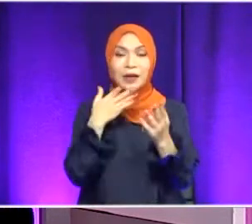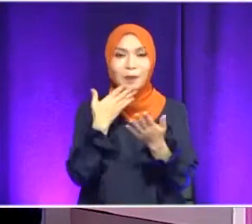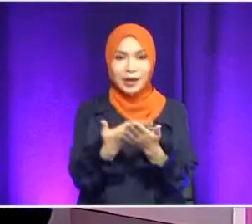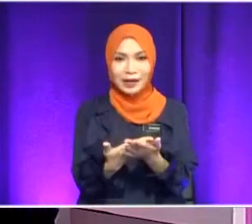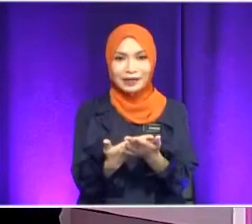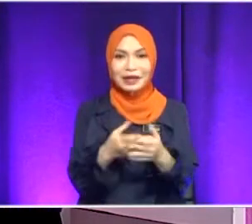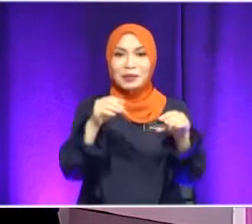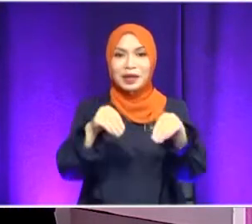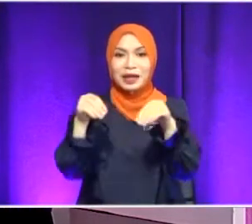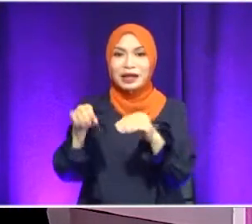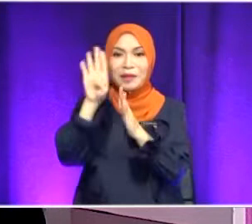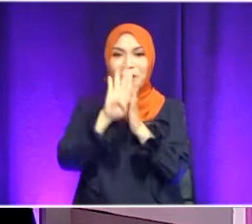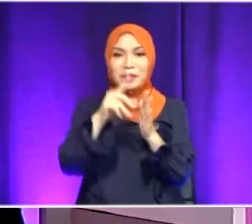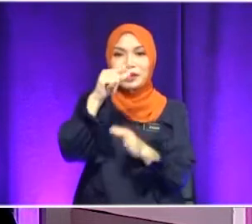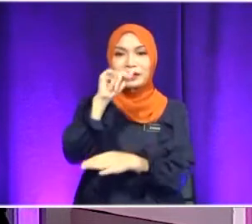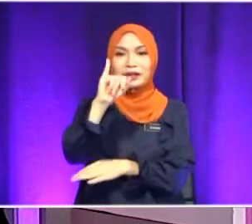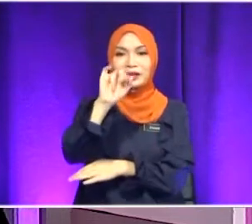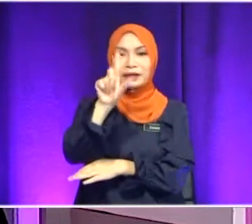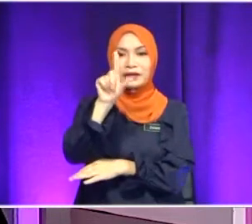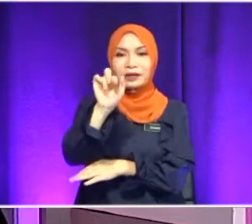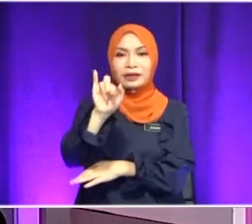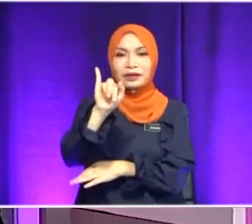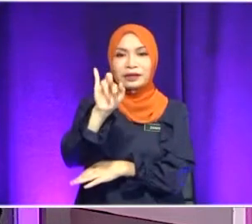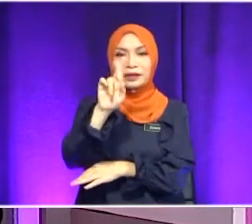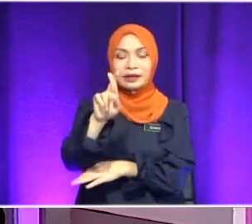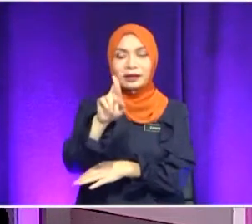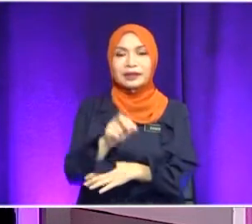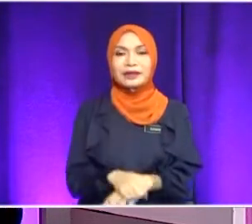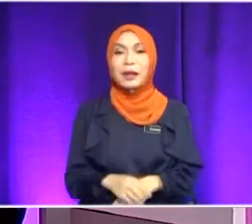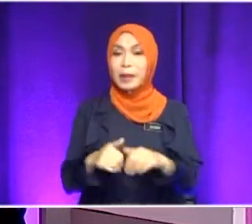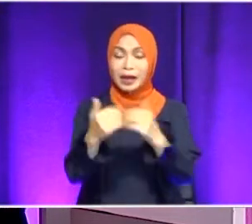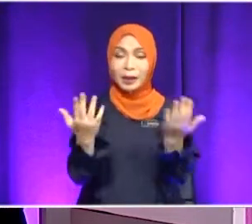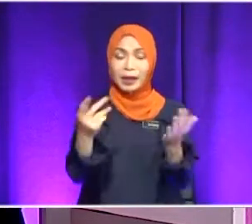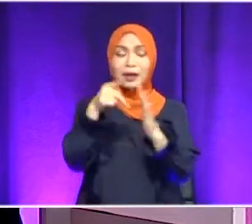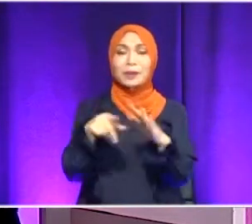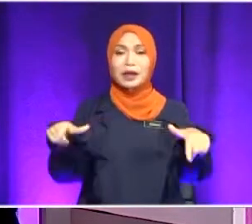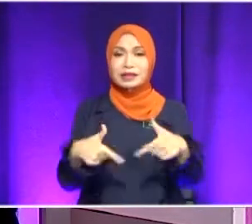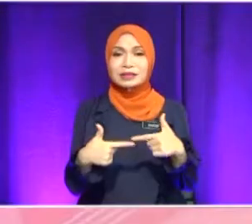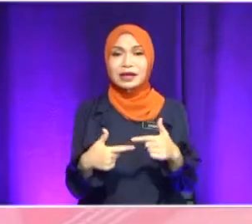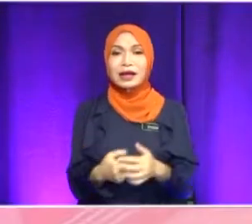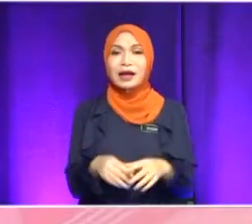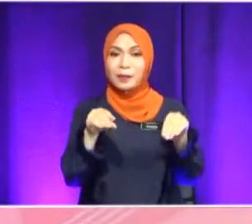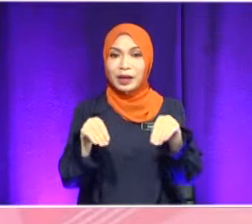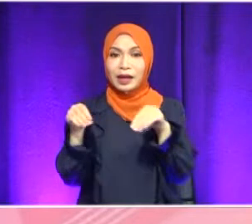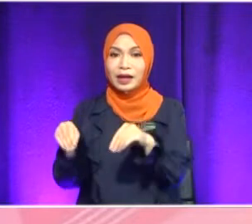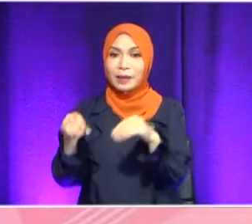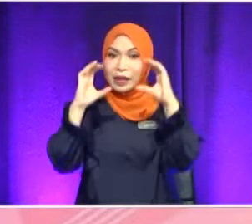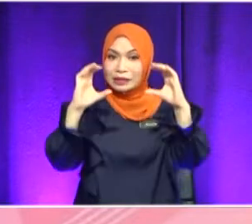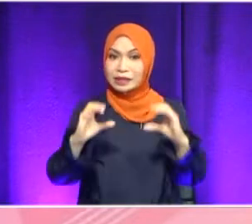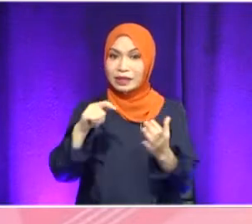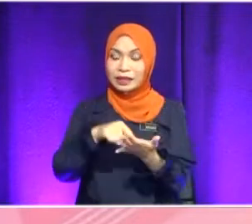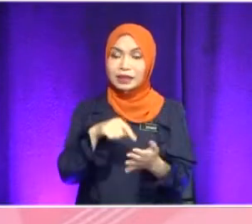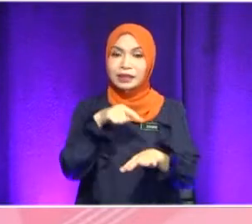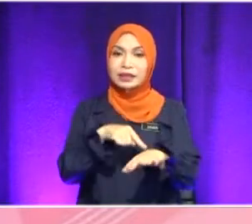bergilir satu maka Oke bagaimanakah pelaksanaan penanaman begini ini dijalankan dan di kita dapat yang pertama mesti tanam